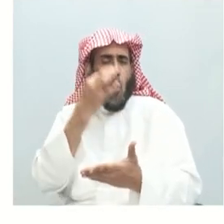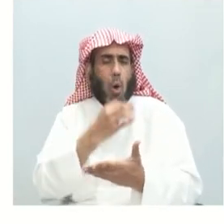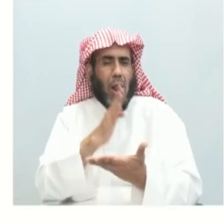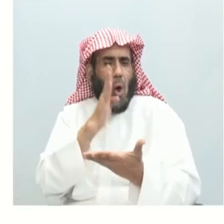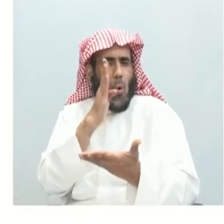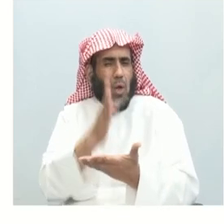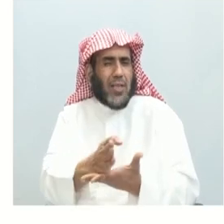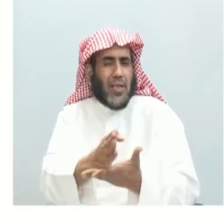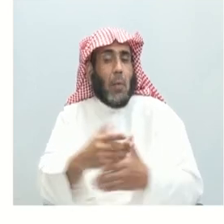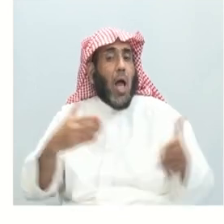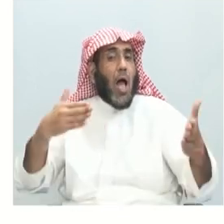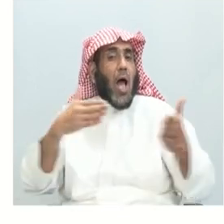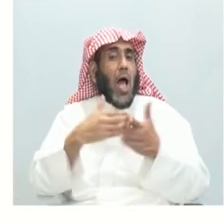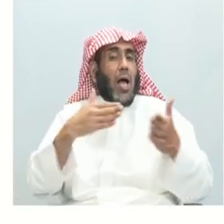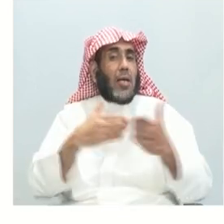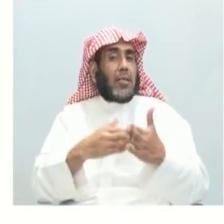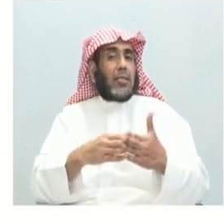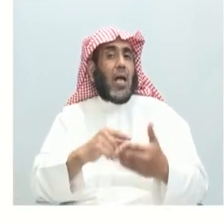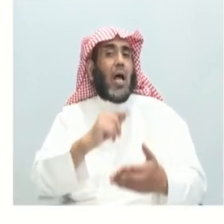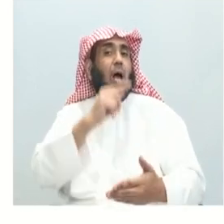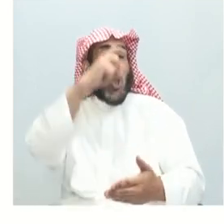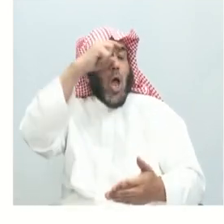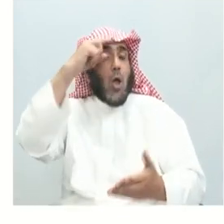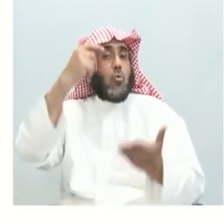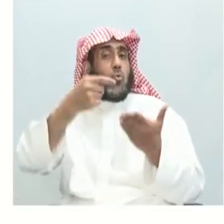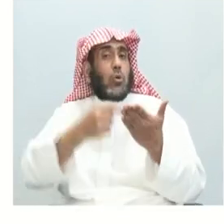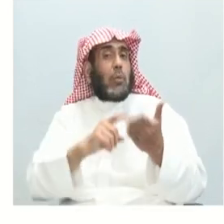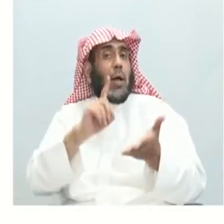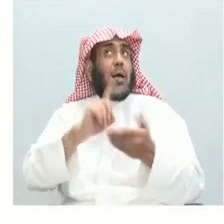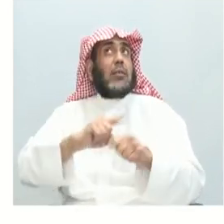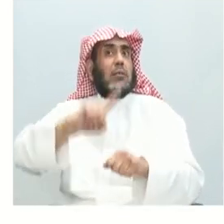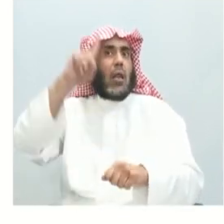الصدق حتى يكتب عند الله صديقا